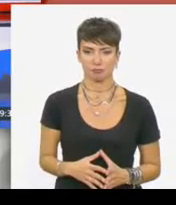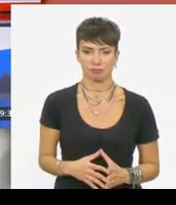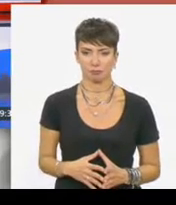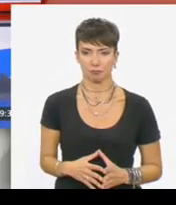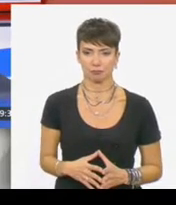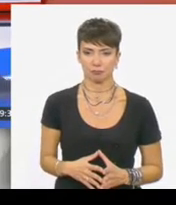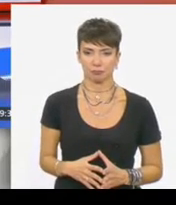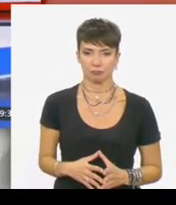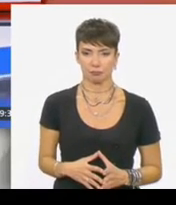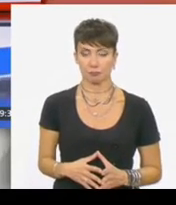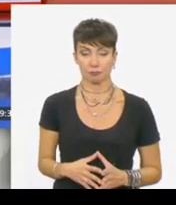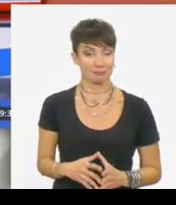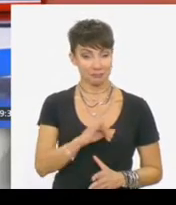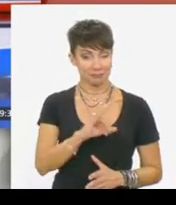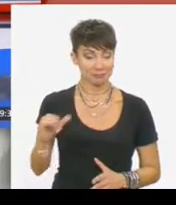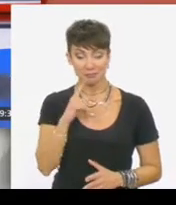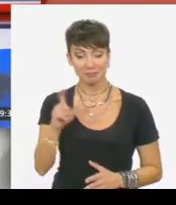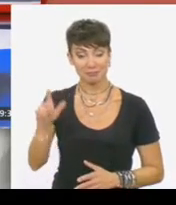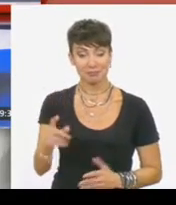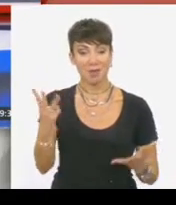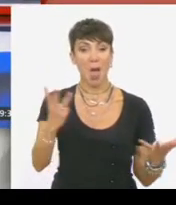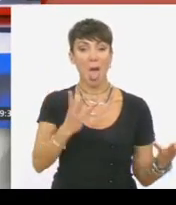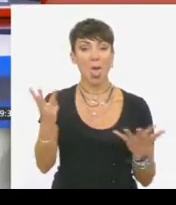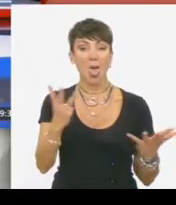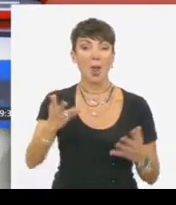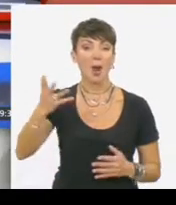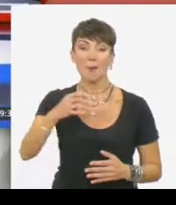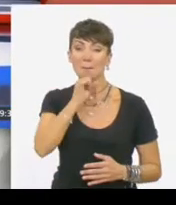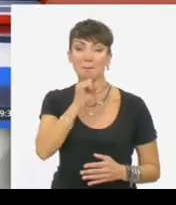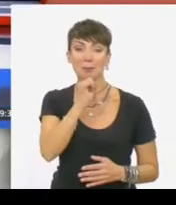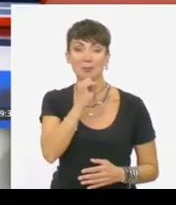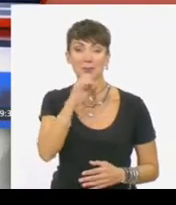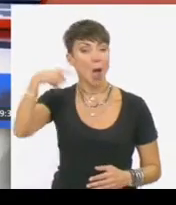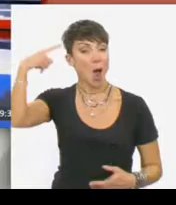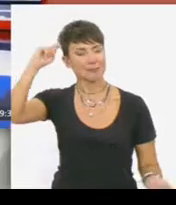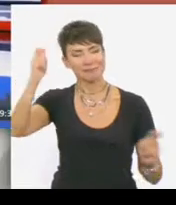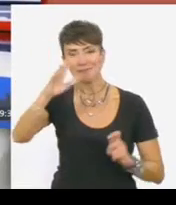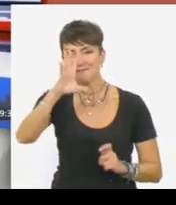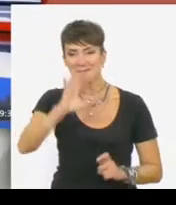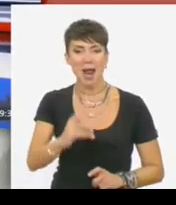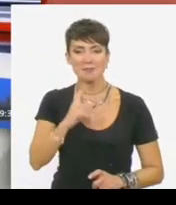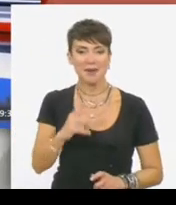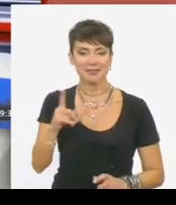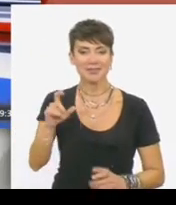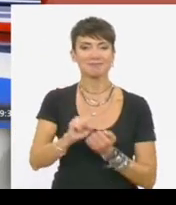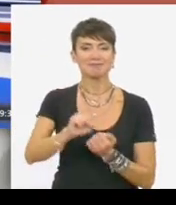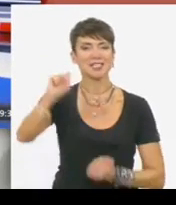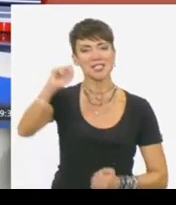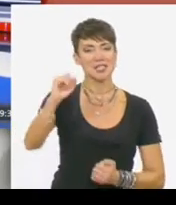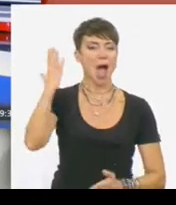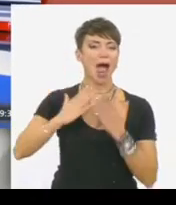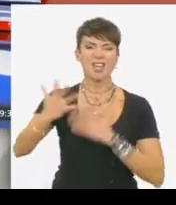Έλα τώρα να γνωρίσουμε έναν κύριο 88 ετών, ο οποίος έκανε το όνειρό του πραγματικότητα. Αποφύτησε από το Πανεπιστήμιο Κρήτης, παίρνοντας πτυχίο